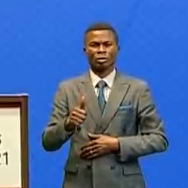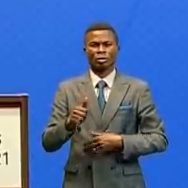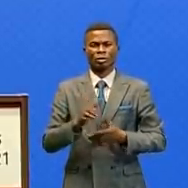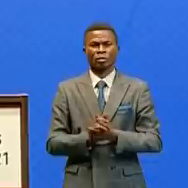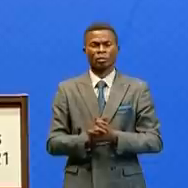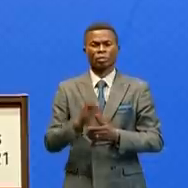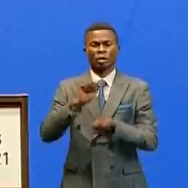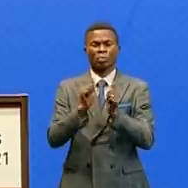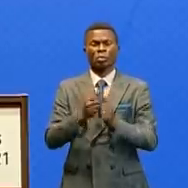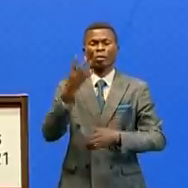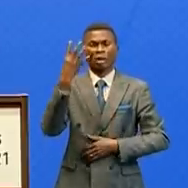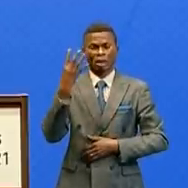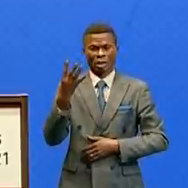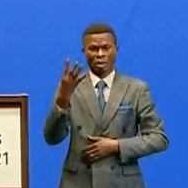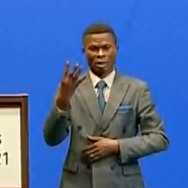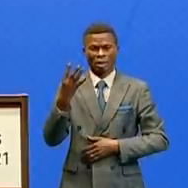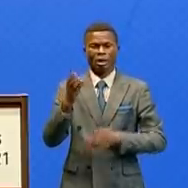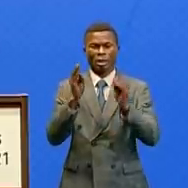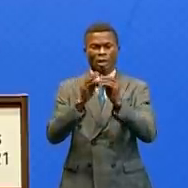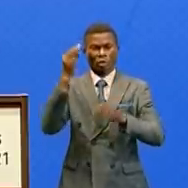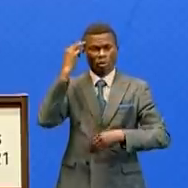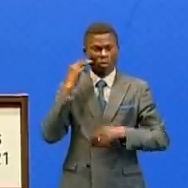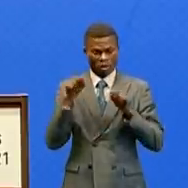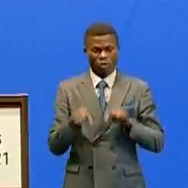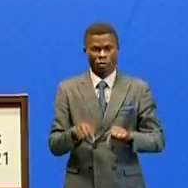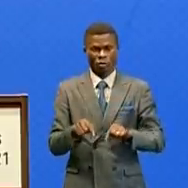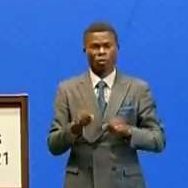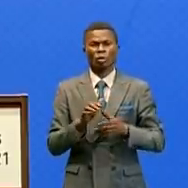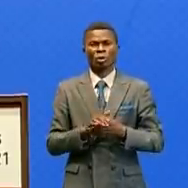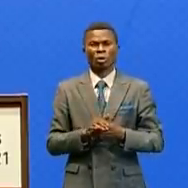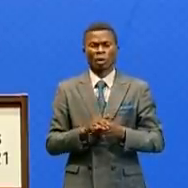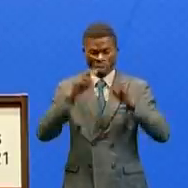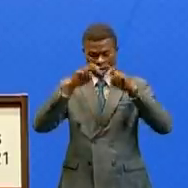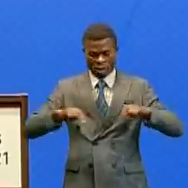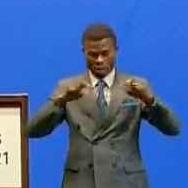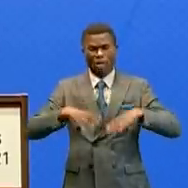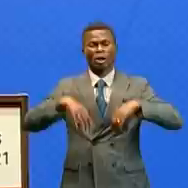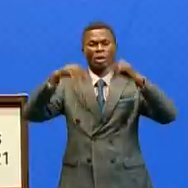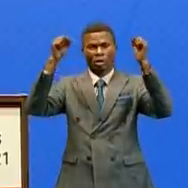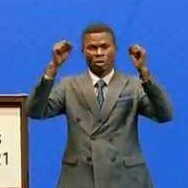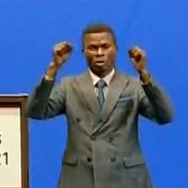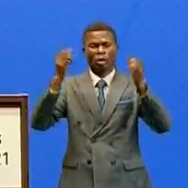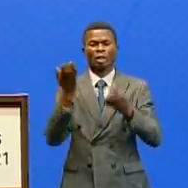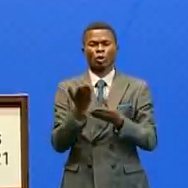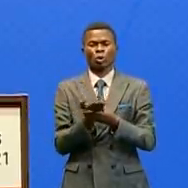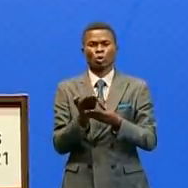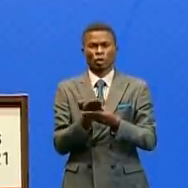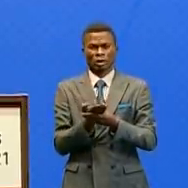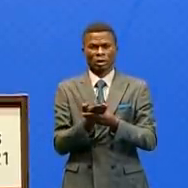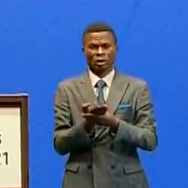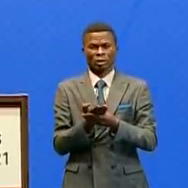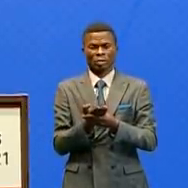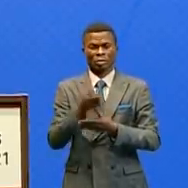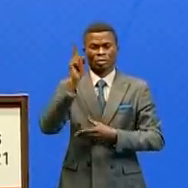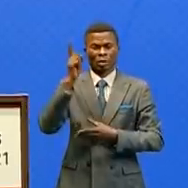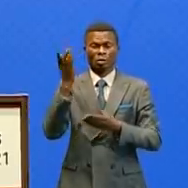Au point 4 du Conseil de ministres des séjours, examen et adoption de dossiers. Le